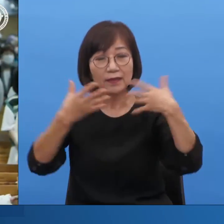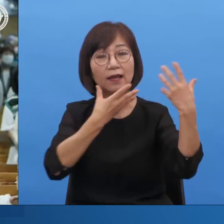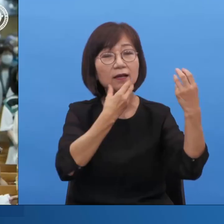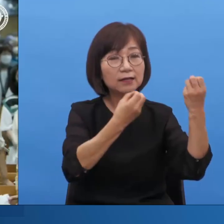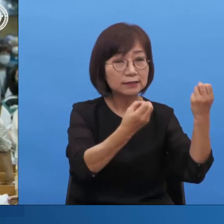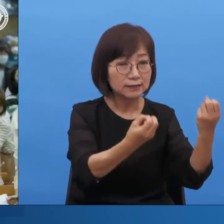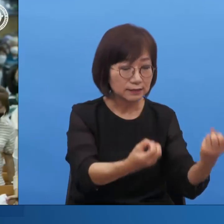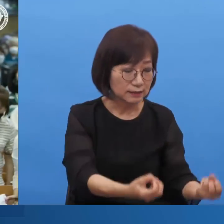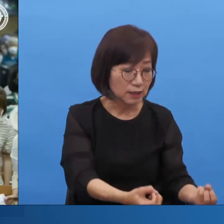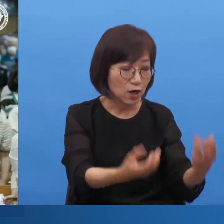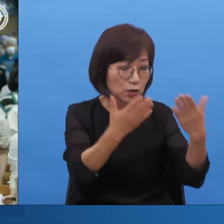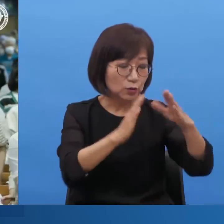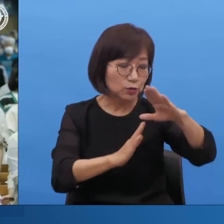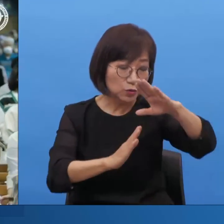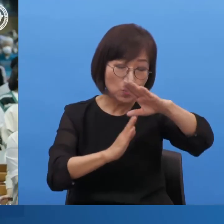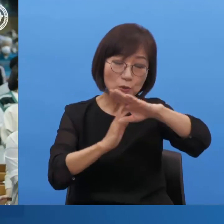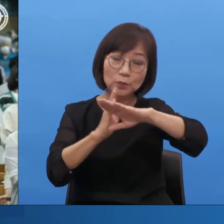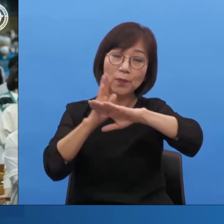계획을